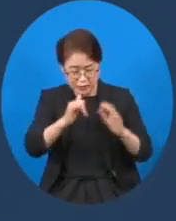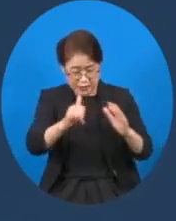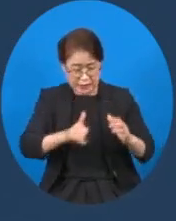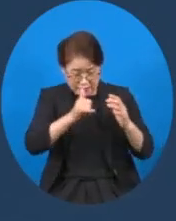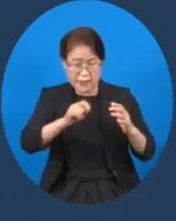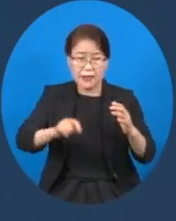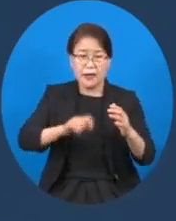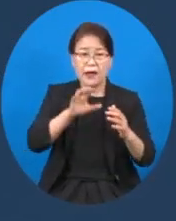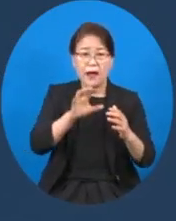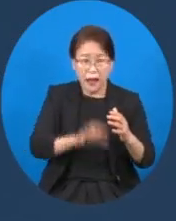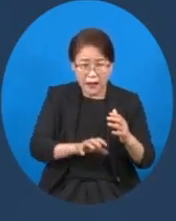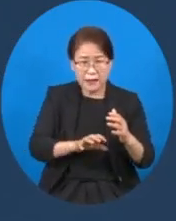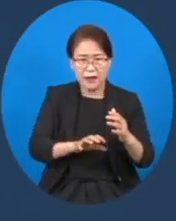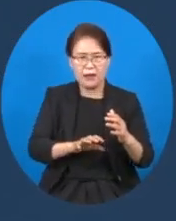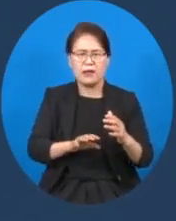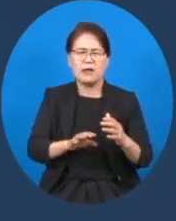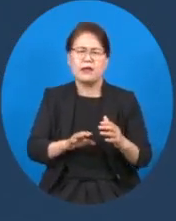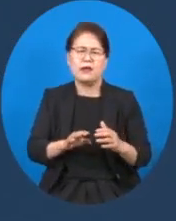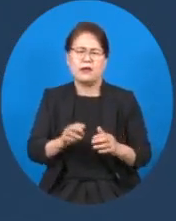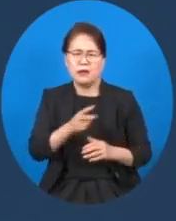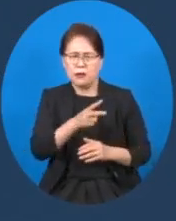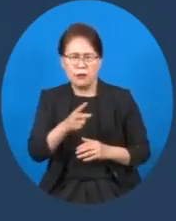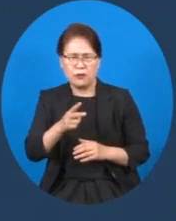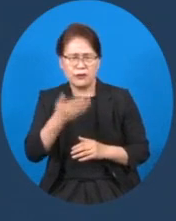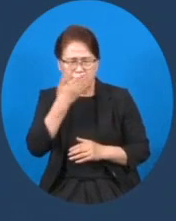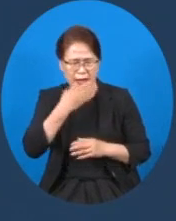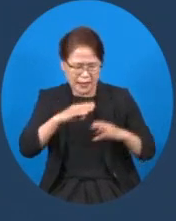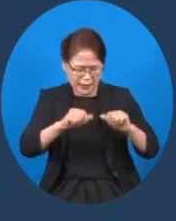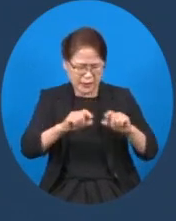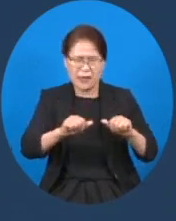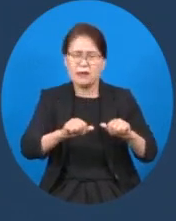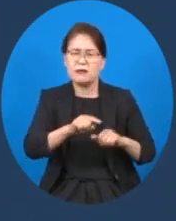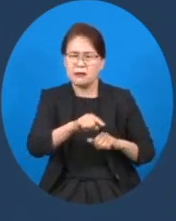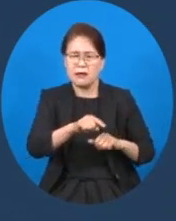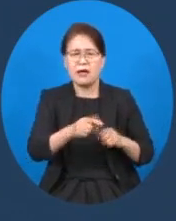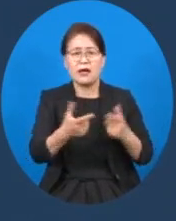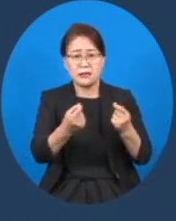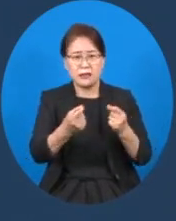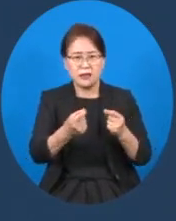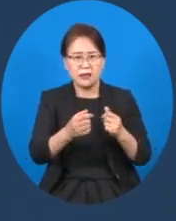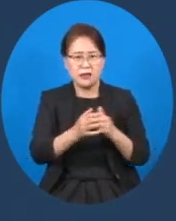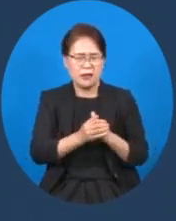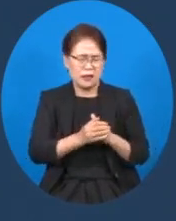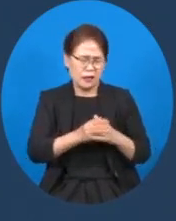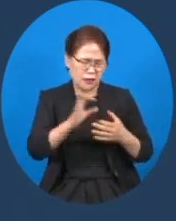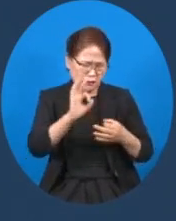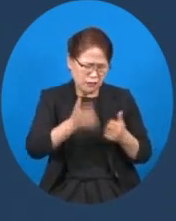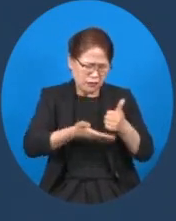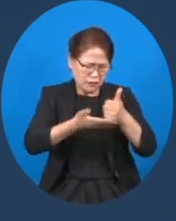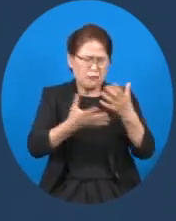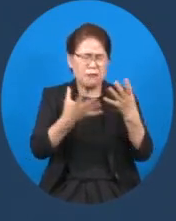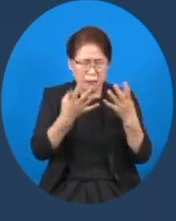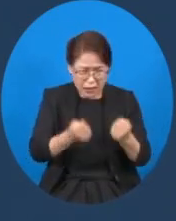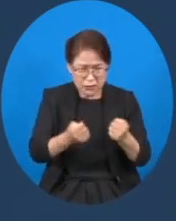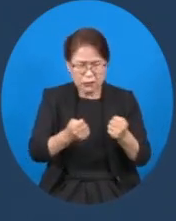있는 이 세상이 바로 가나안 땅과 같다는 거예요. 온갖 우상 숭배가 성행하고